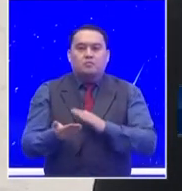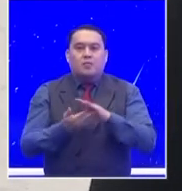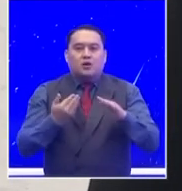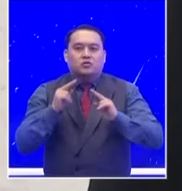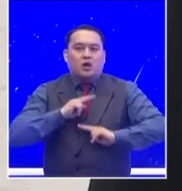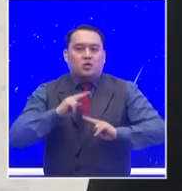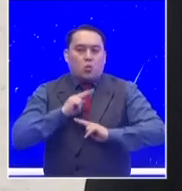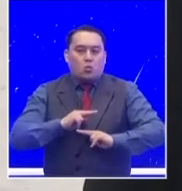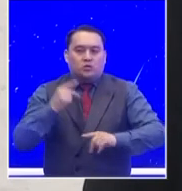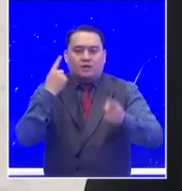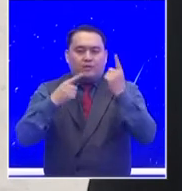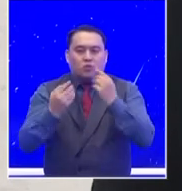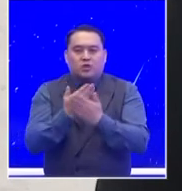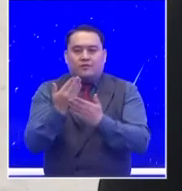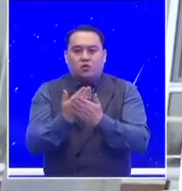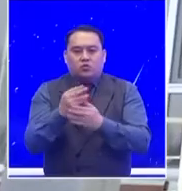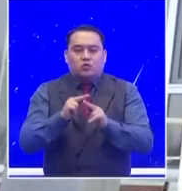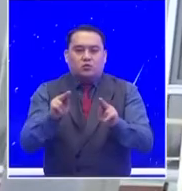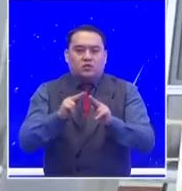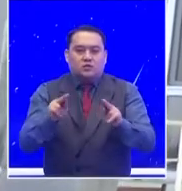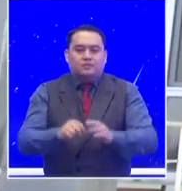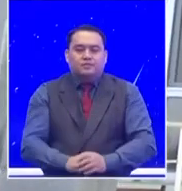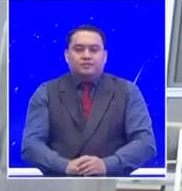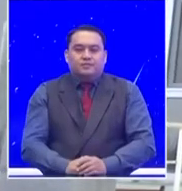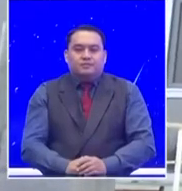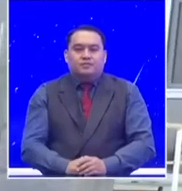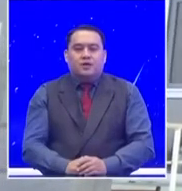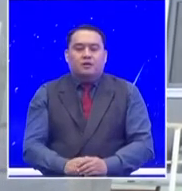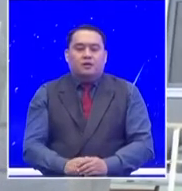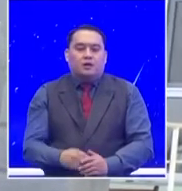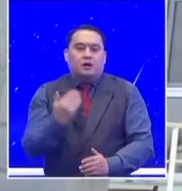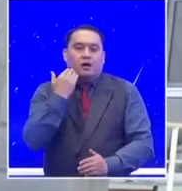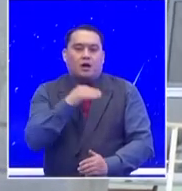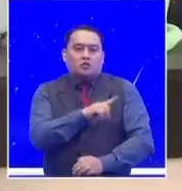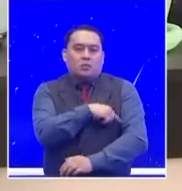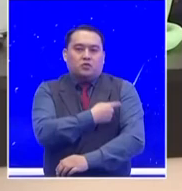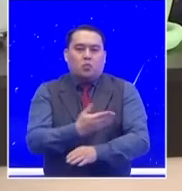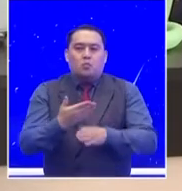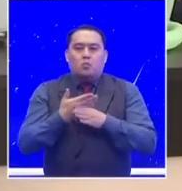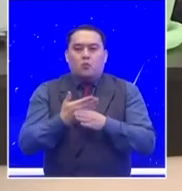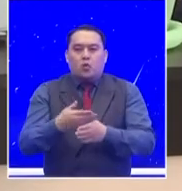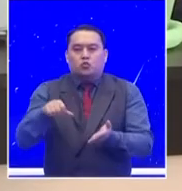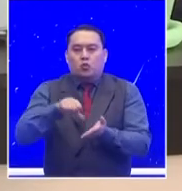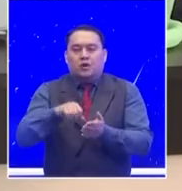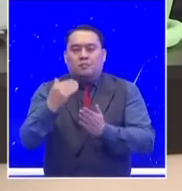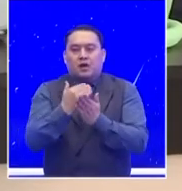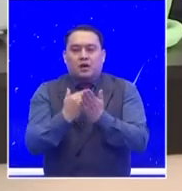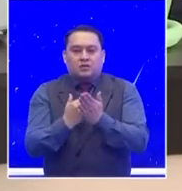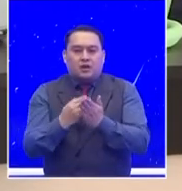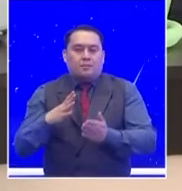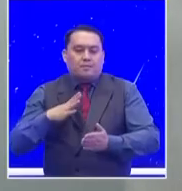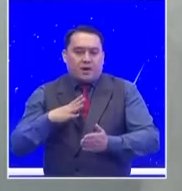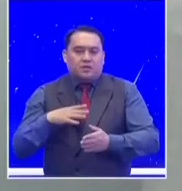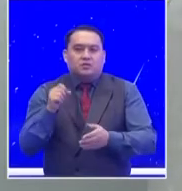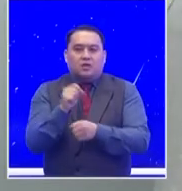давать уроки изобразительного искусства. Здоровье сельчан, предоставление качественной медицинской помощи и участие в программе ОСМС –